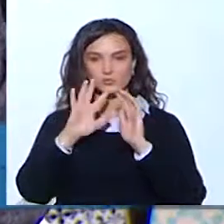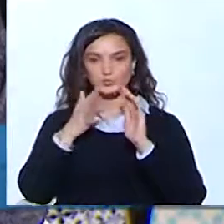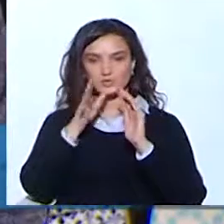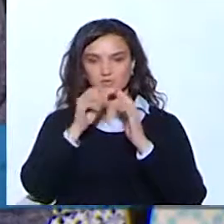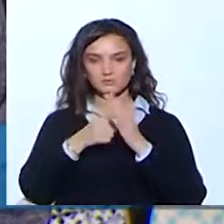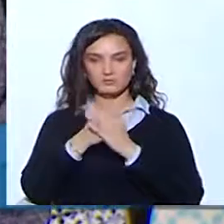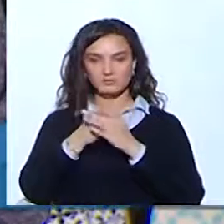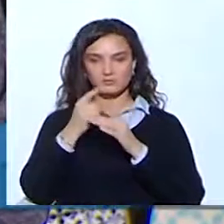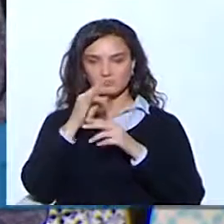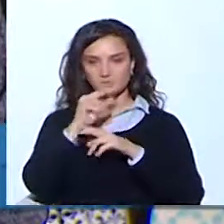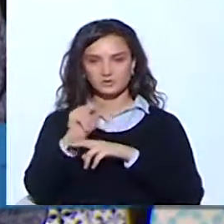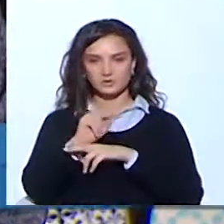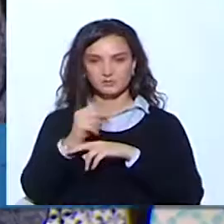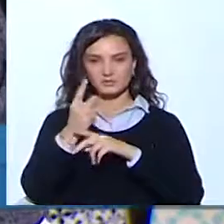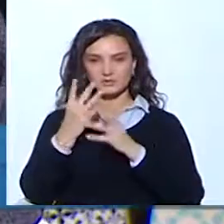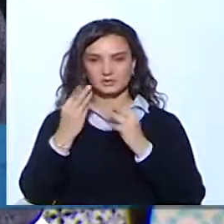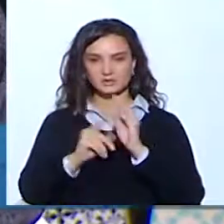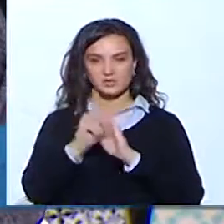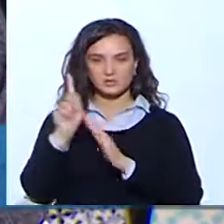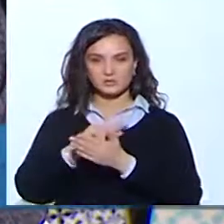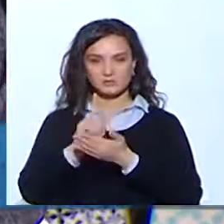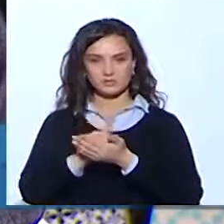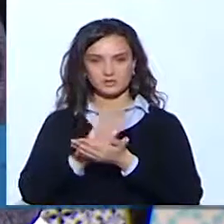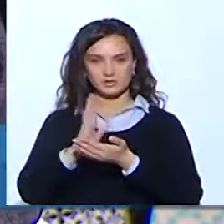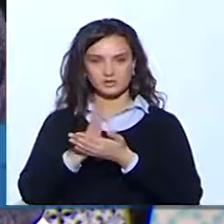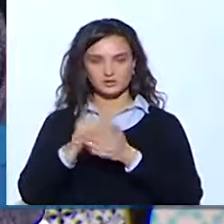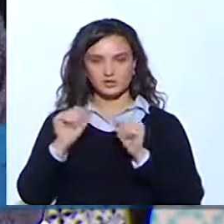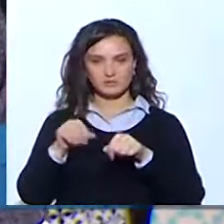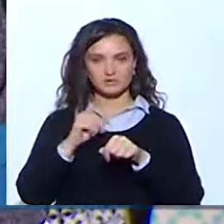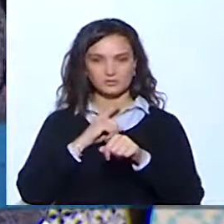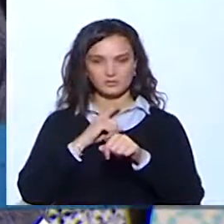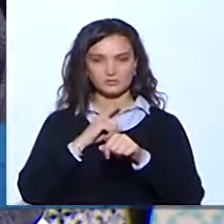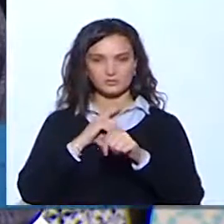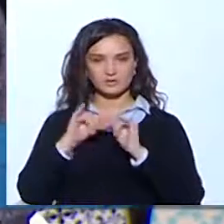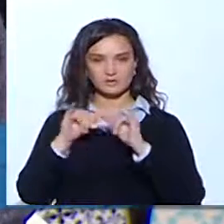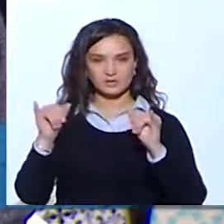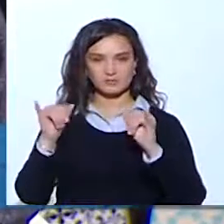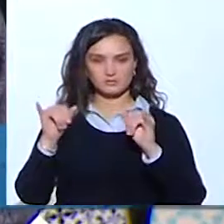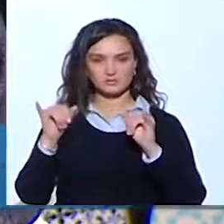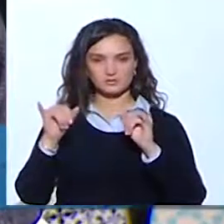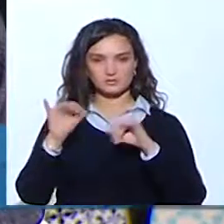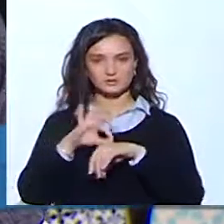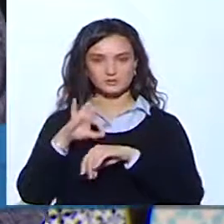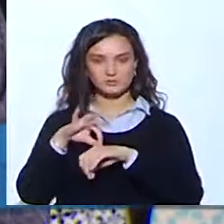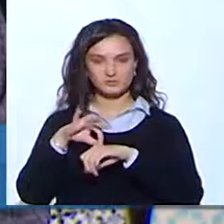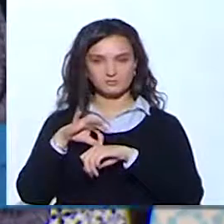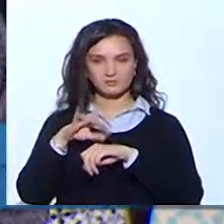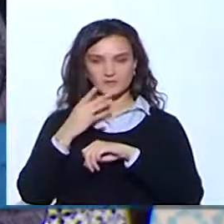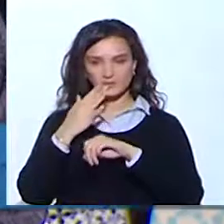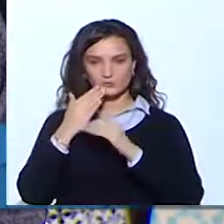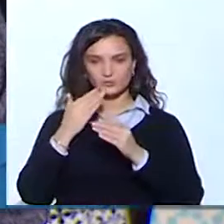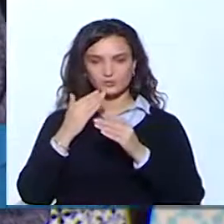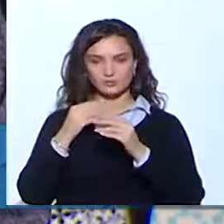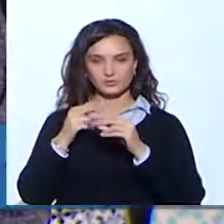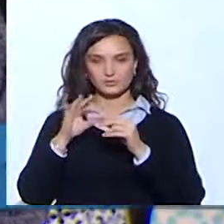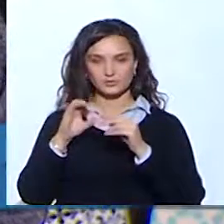ასაკში ანტიბიოტიკო თერაპია პირველივე დღიდან აუცილებელი არ არის და შეიძლება დაველოდოთ განვითარებას სიმპტომების. ევროპული